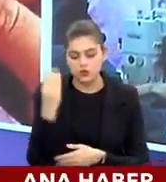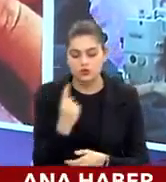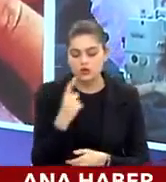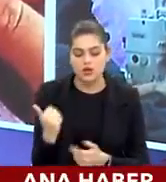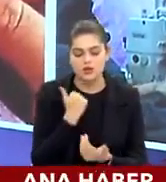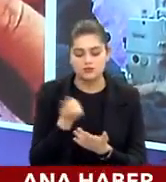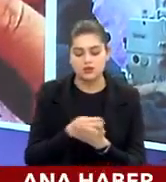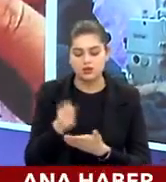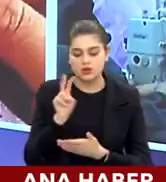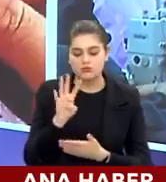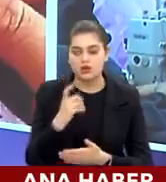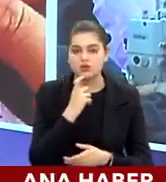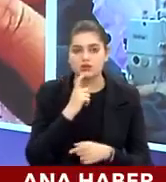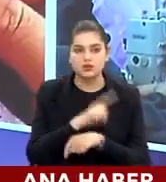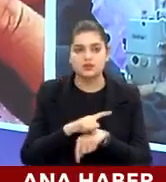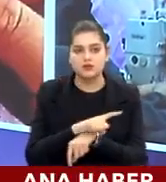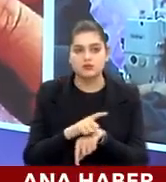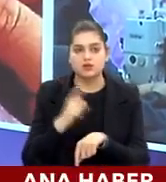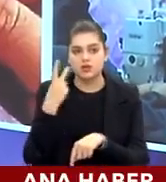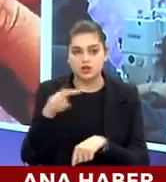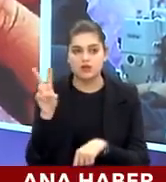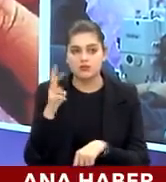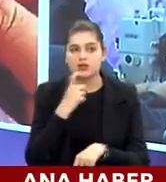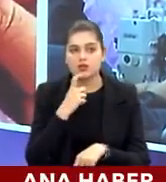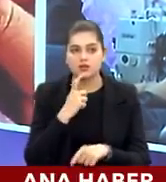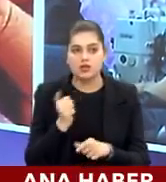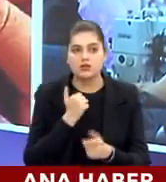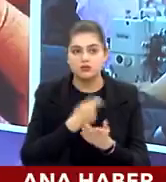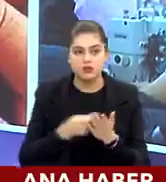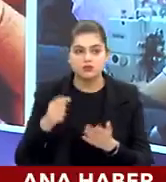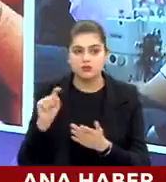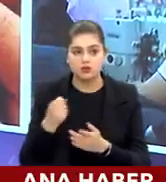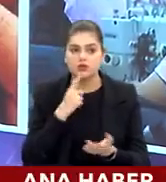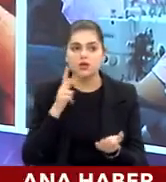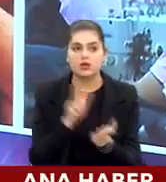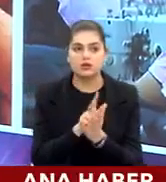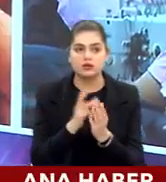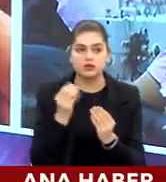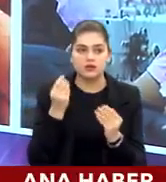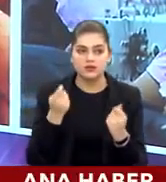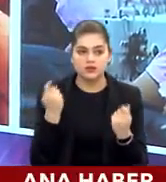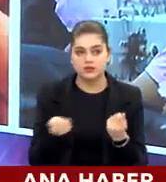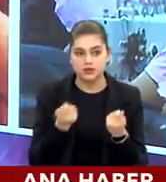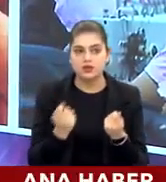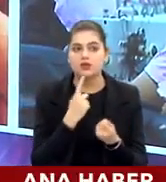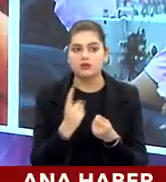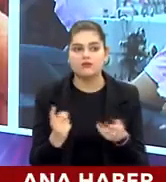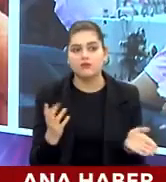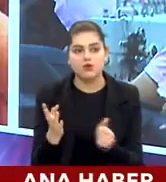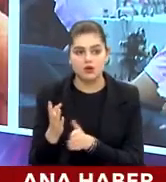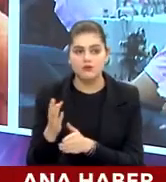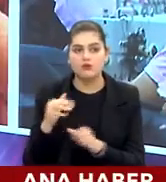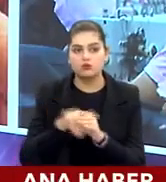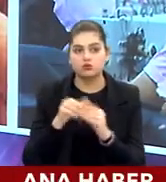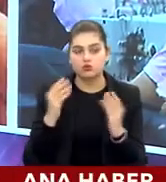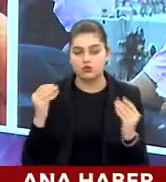Asgari ücretin 24 yıllık kronolojisi 2000 yılından bu yana asgari ücret komisyonunda kararlar daha çok işçi tarafının muhalefeti